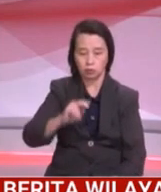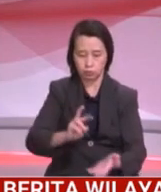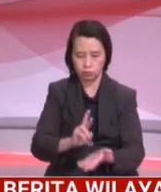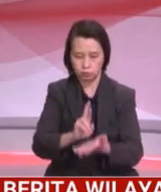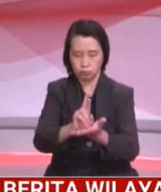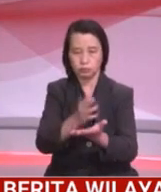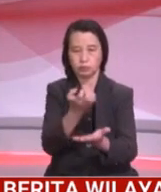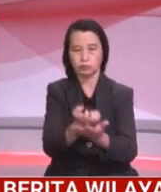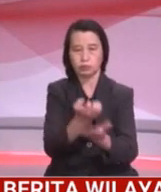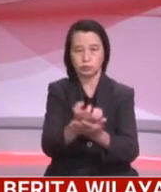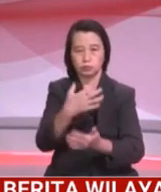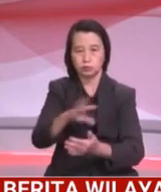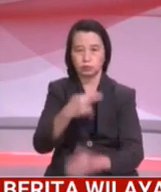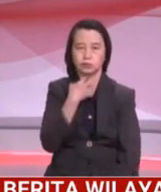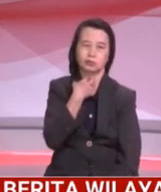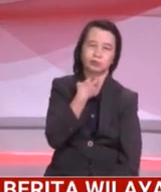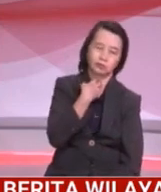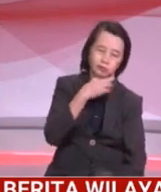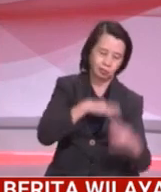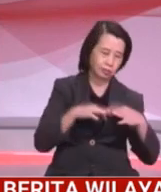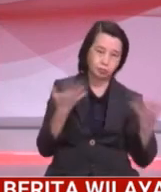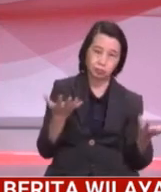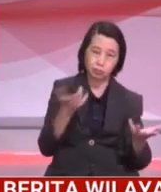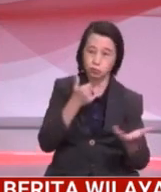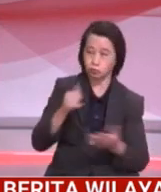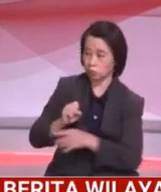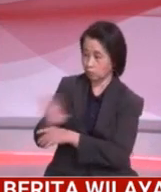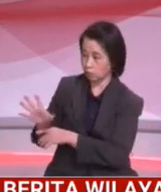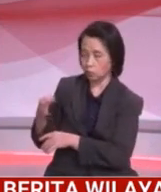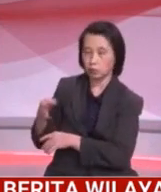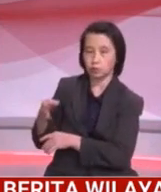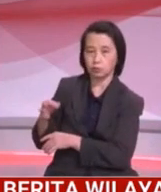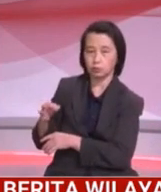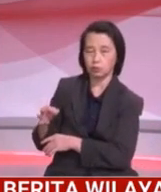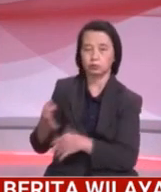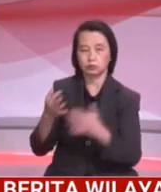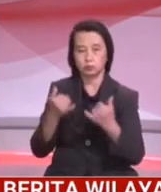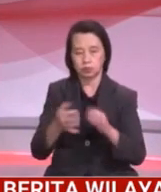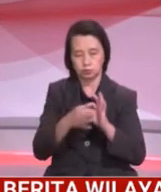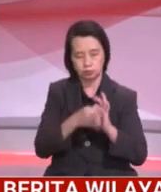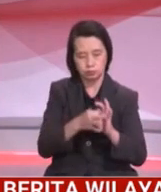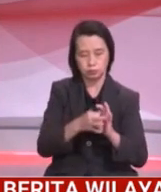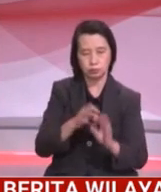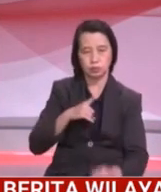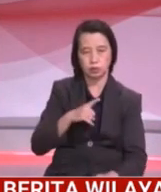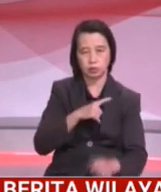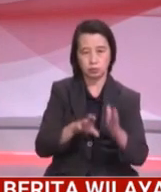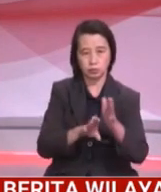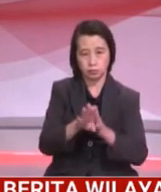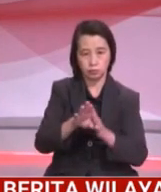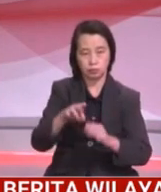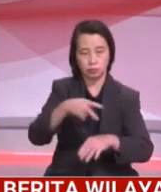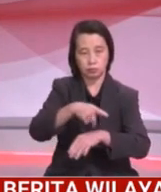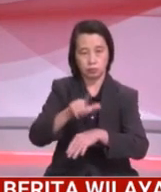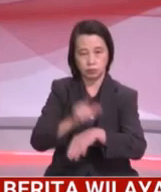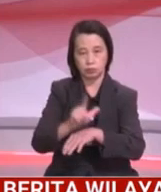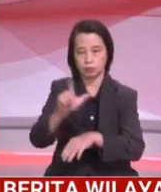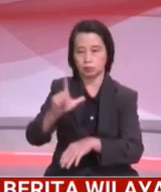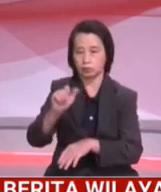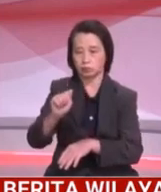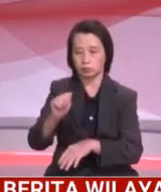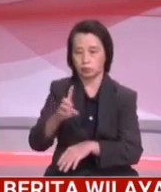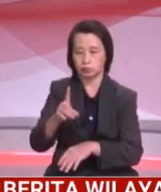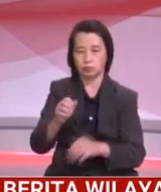pemulihan ekonomi selepas terjejas pendapatan akibat pandemik COVID-19. Kerjasama Lembaga Pembangunan Langkawi, LADA,